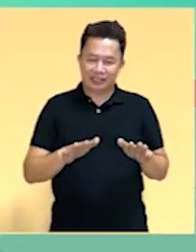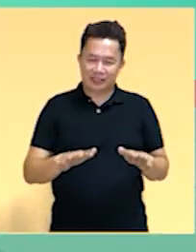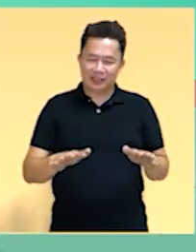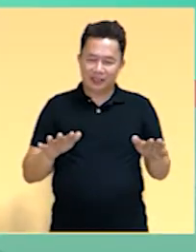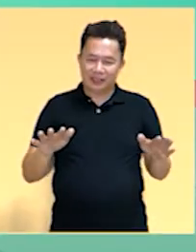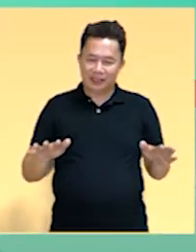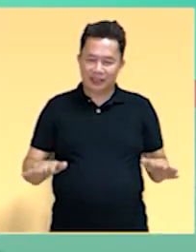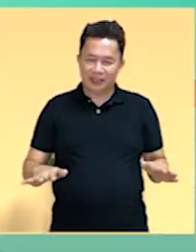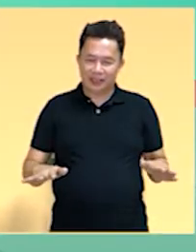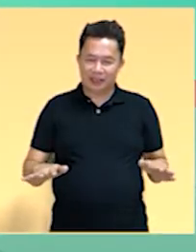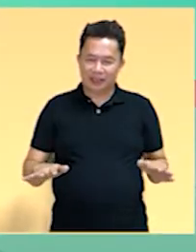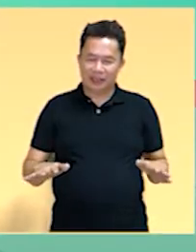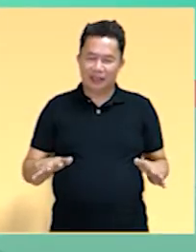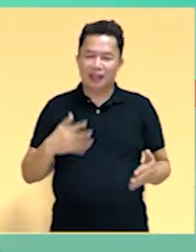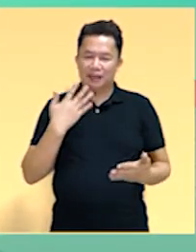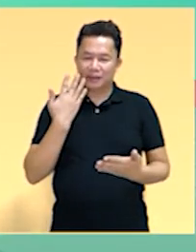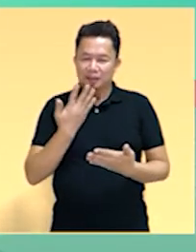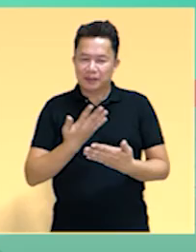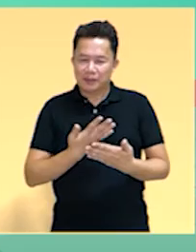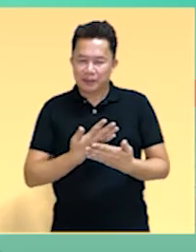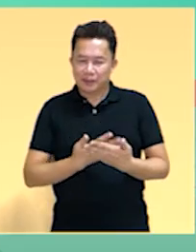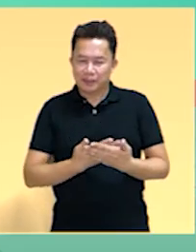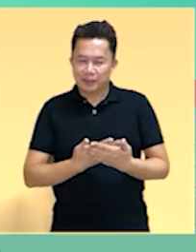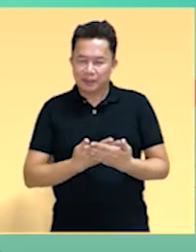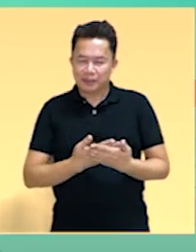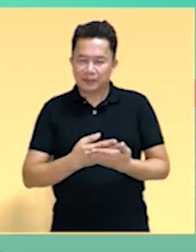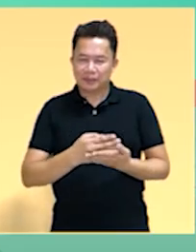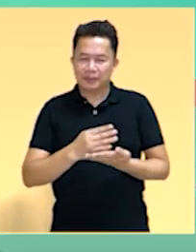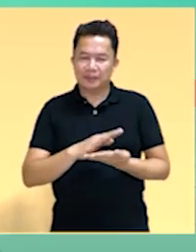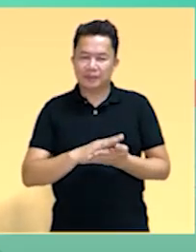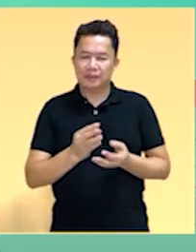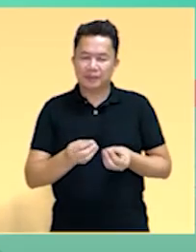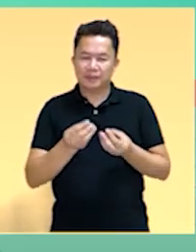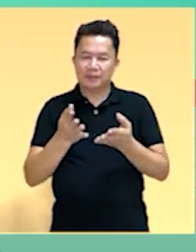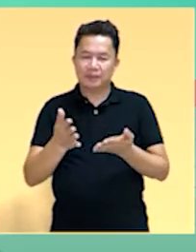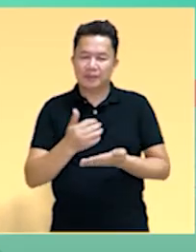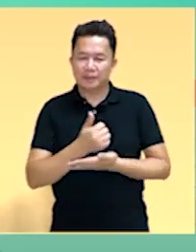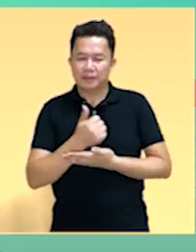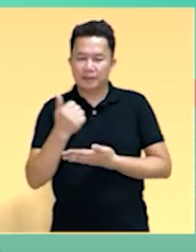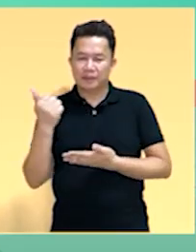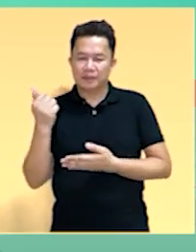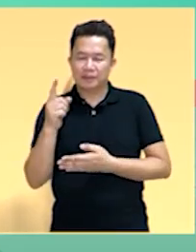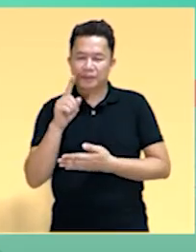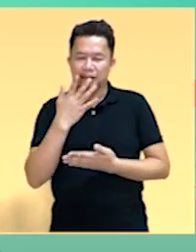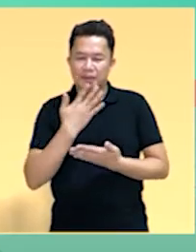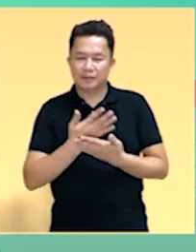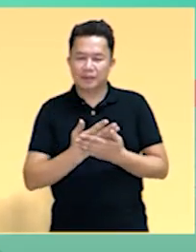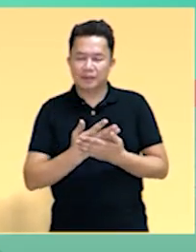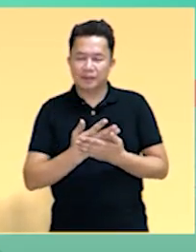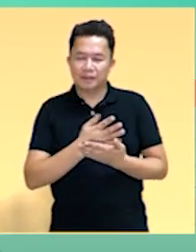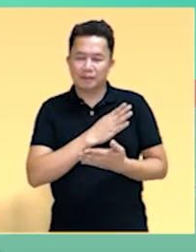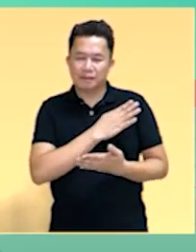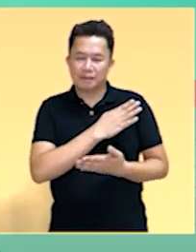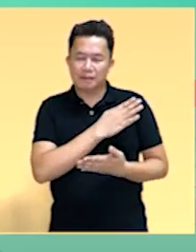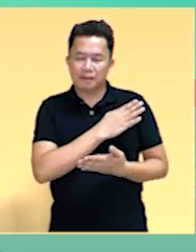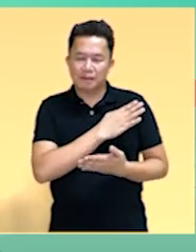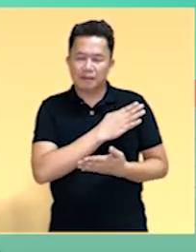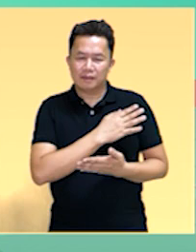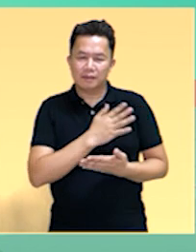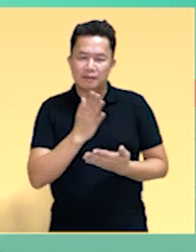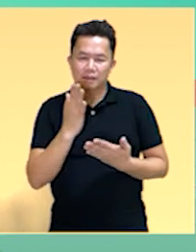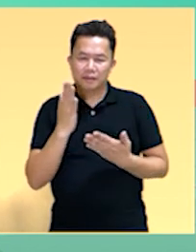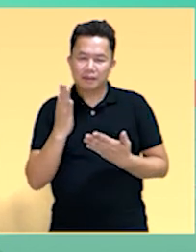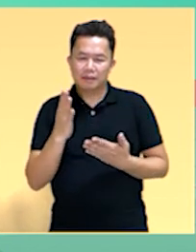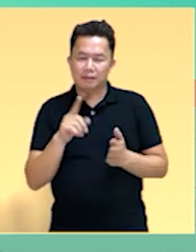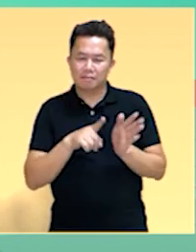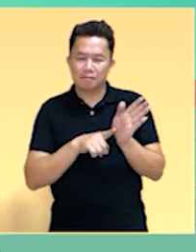Mga bata, ang kabaitan at pagiging mapagbigay sa ating kapwa ay isang mabuting ugali.